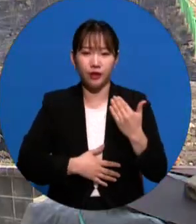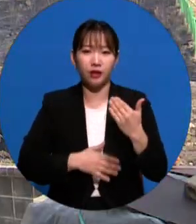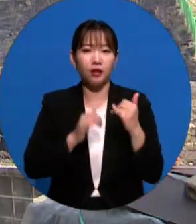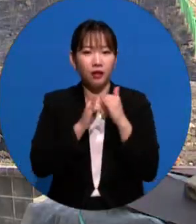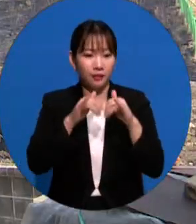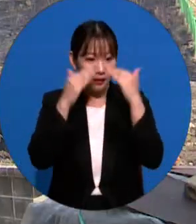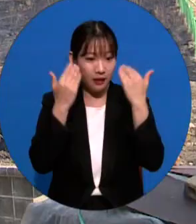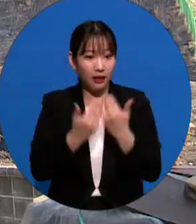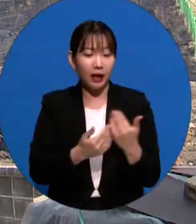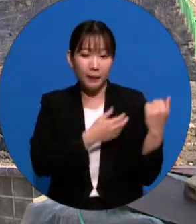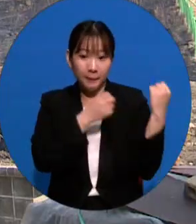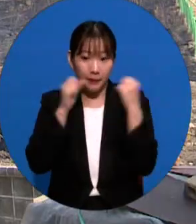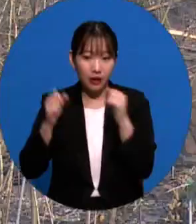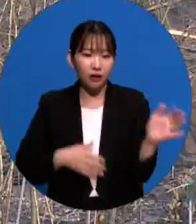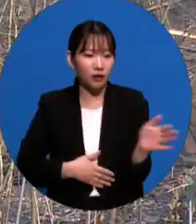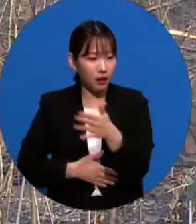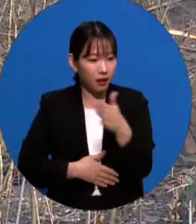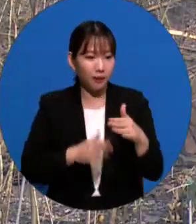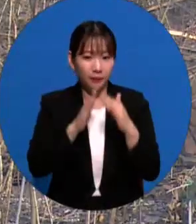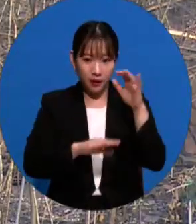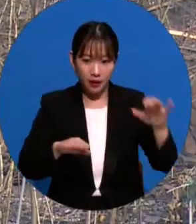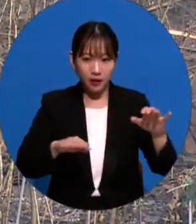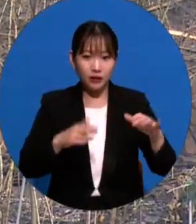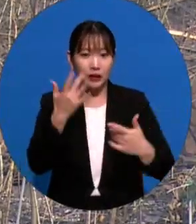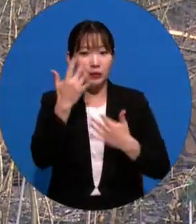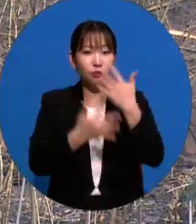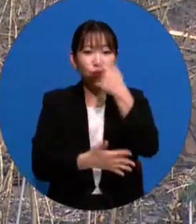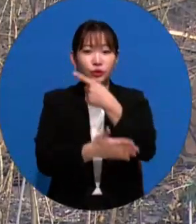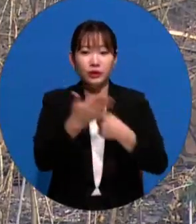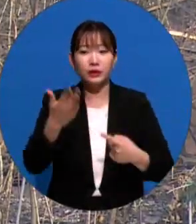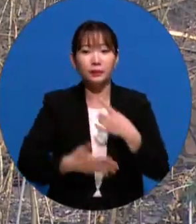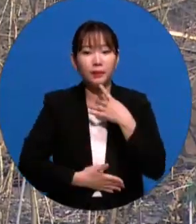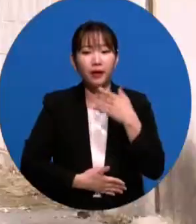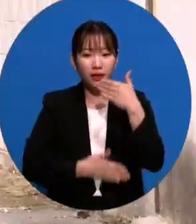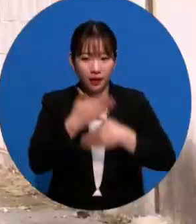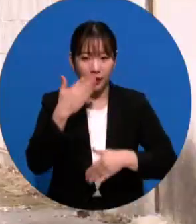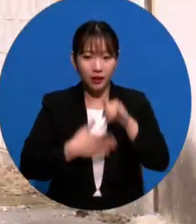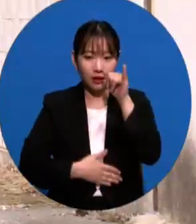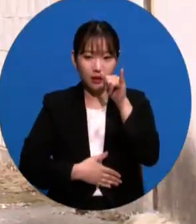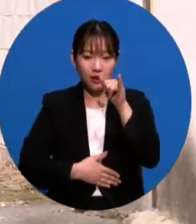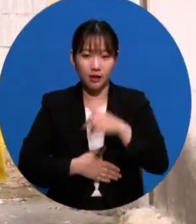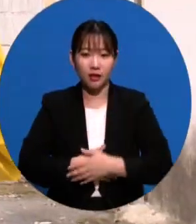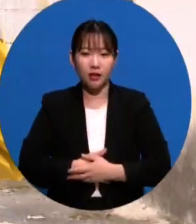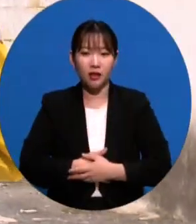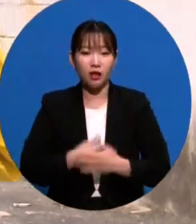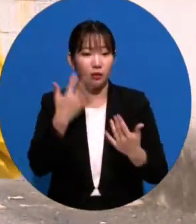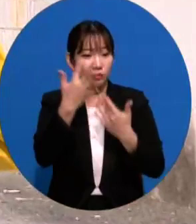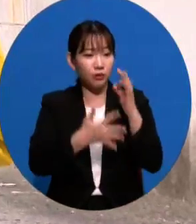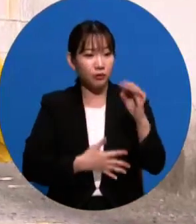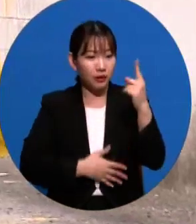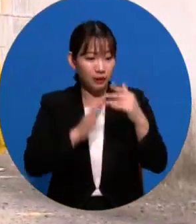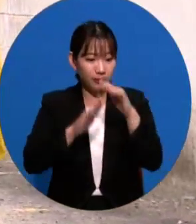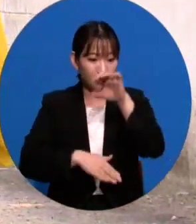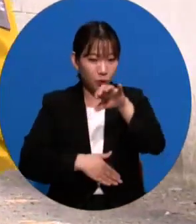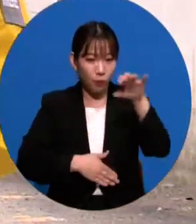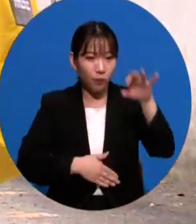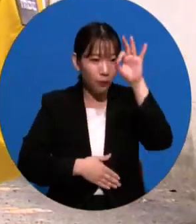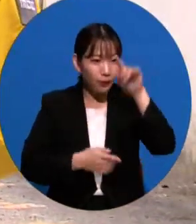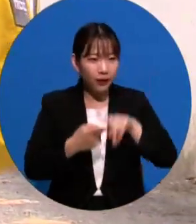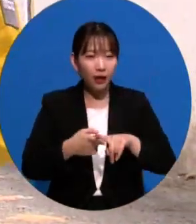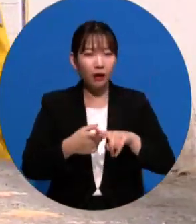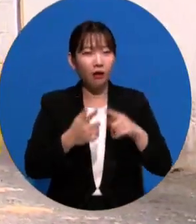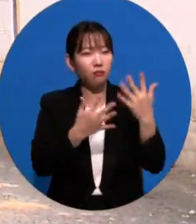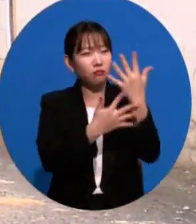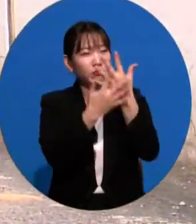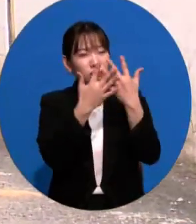주민들이 모두 대피해 썰렁해진 마을은 화마가 지나간 흔적만 남았습니다. 산불로 마을 곳곳에는 보시는 것처럼 뿌연